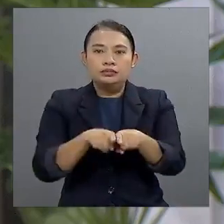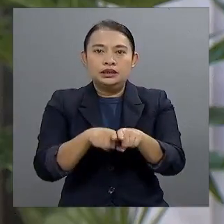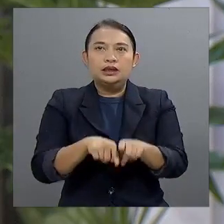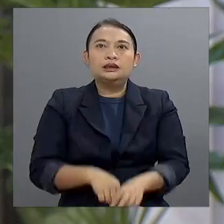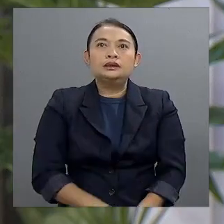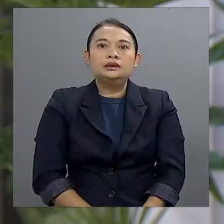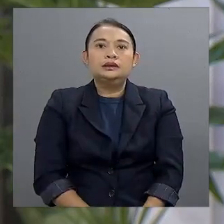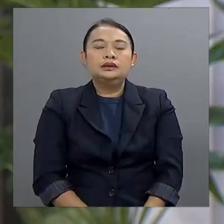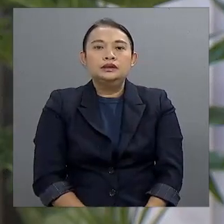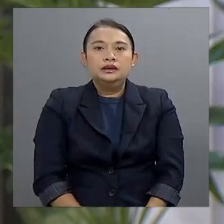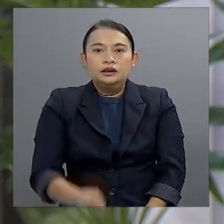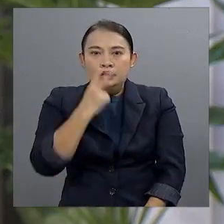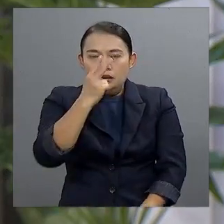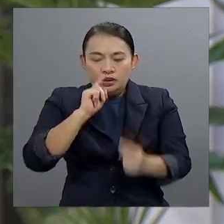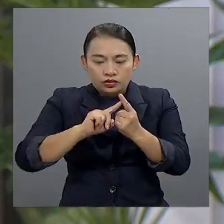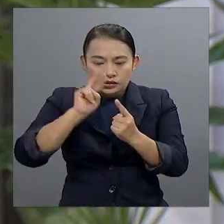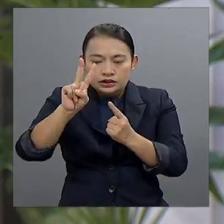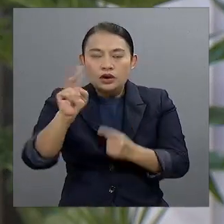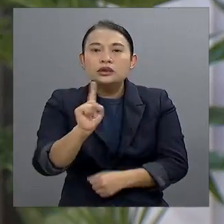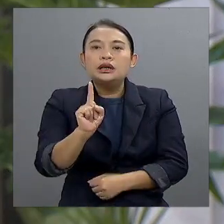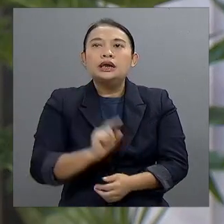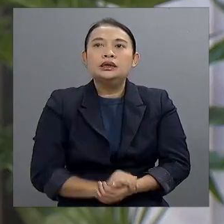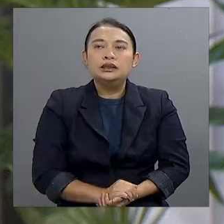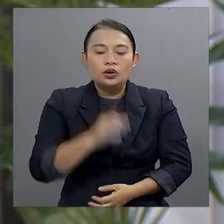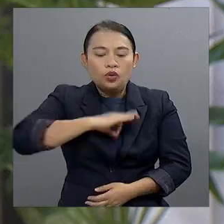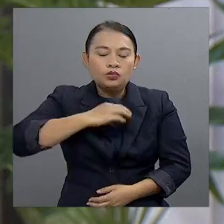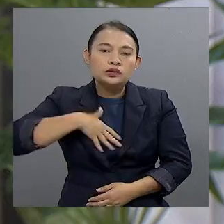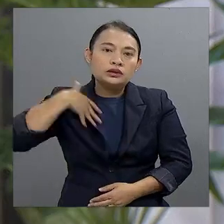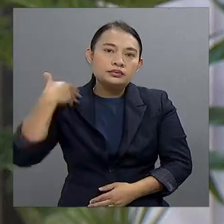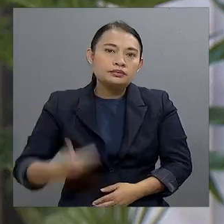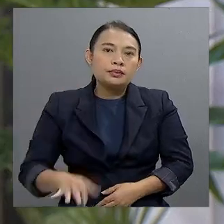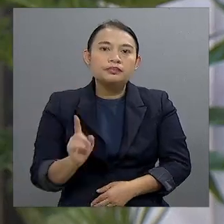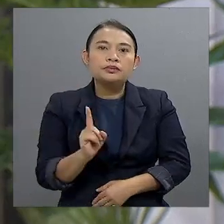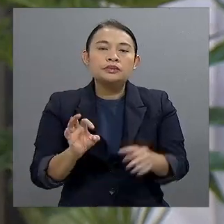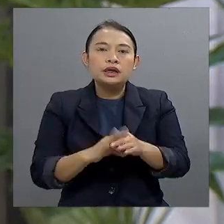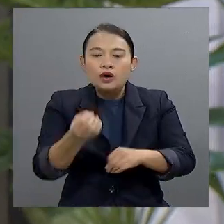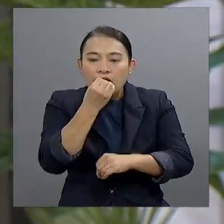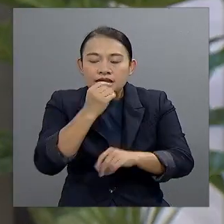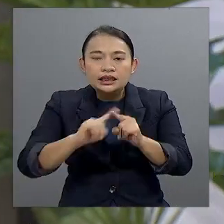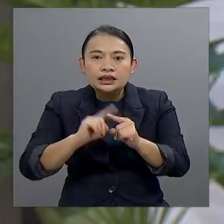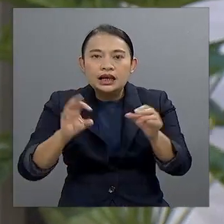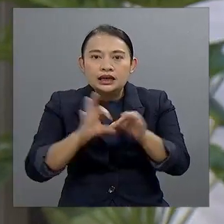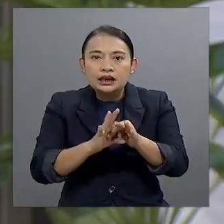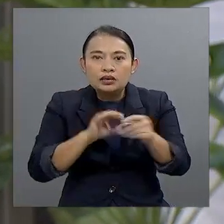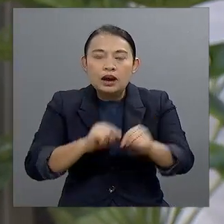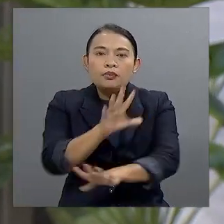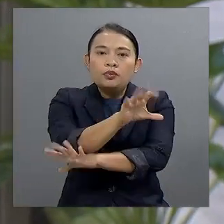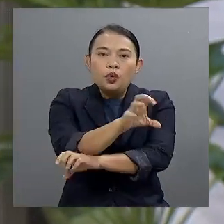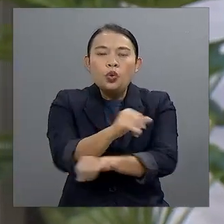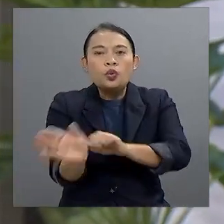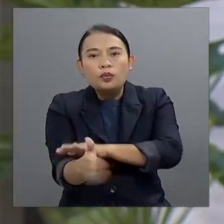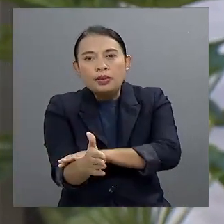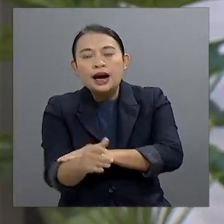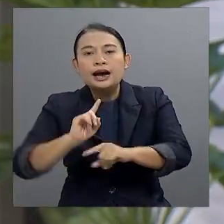มาต่อกันที่เรื่องที่2นะครับคุณผู้ชมครับจากความกังวลที่เกิดขึ้นนะครับว่าอาหารทะเลนั้นเนี่ยจะเป็นอีกหนึ่งส่วนที่ทําให้การแพร่กระจายของโควิด19